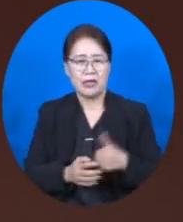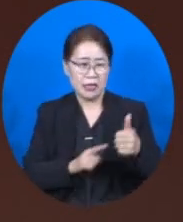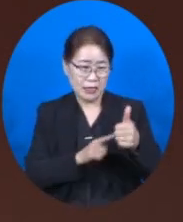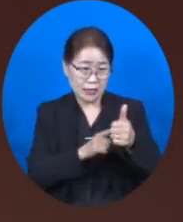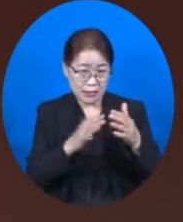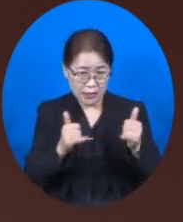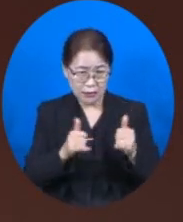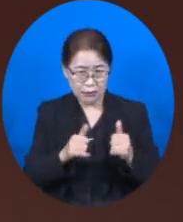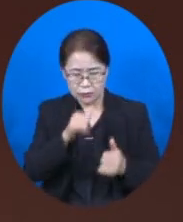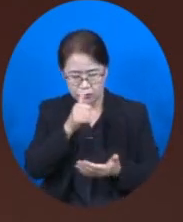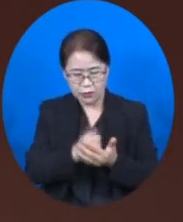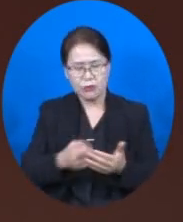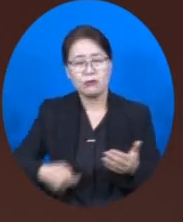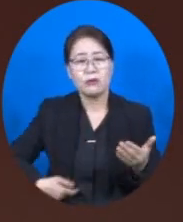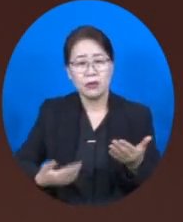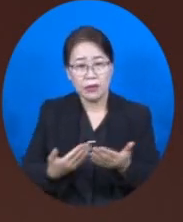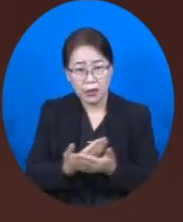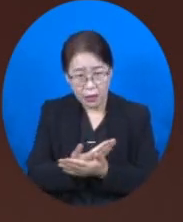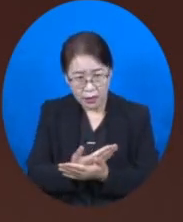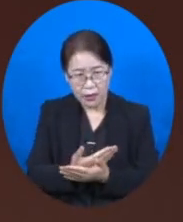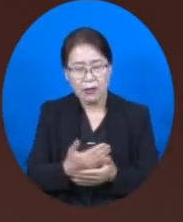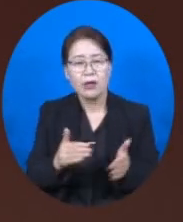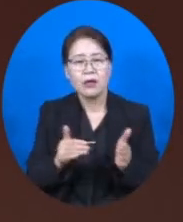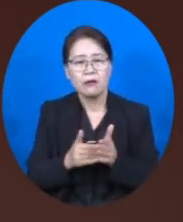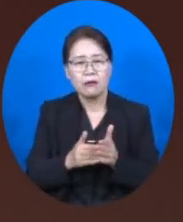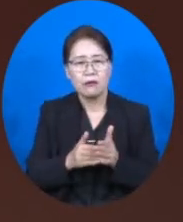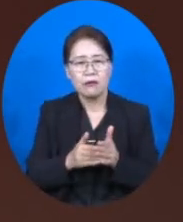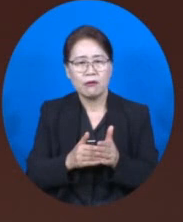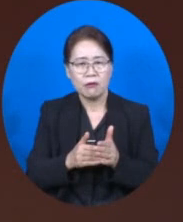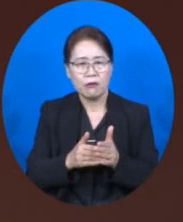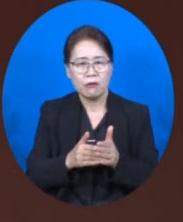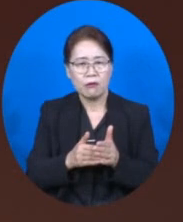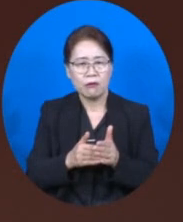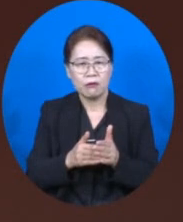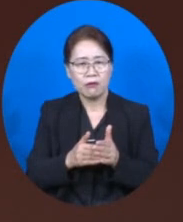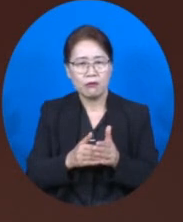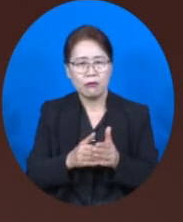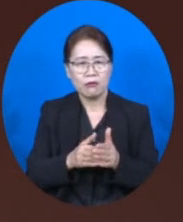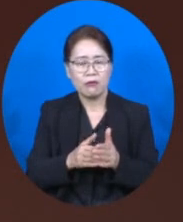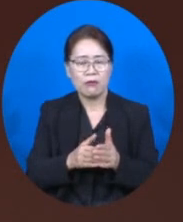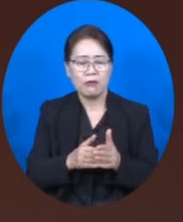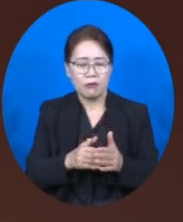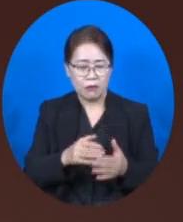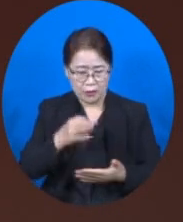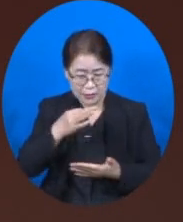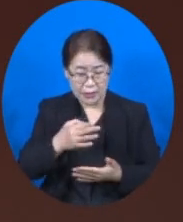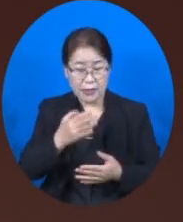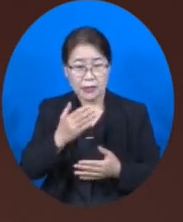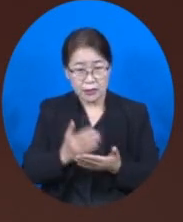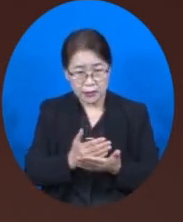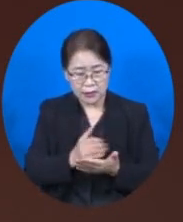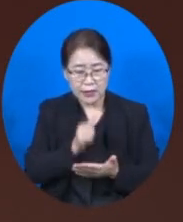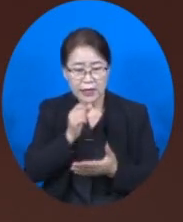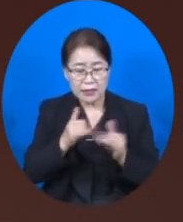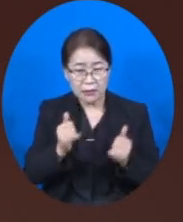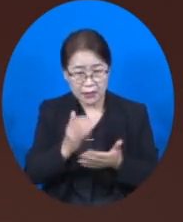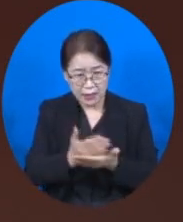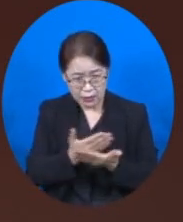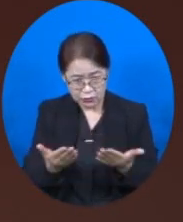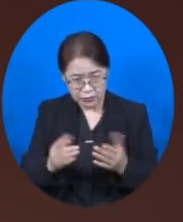자신의 죄를 회개하고 회개에 합당한 열매를 맺었습니다 자 지금까지 우리가 살펴본